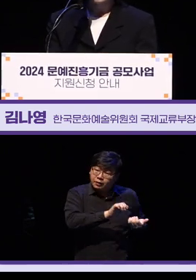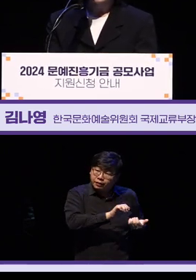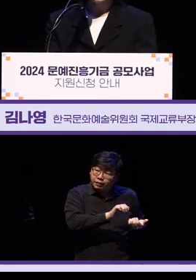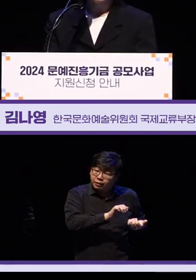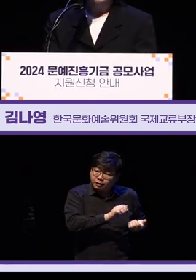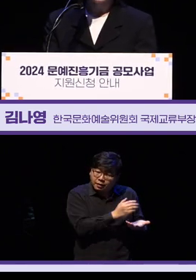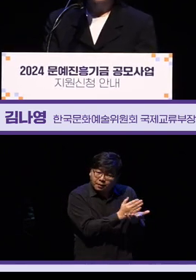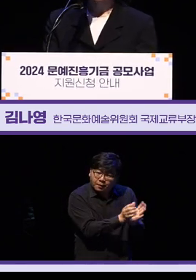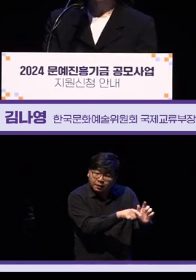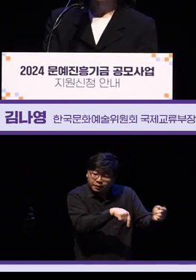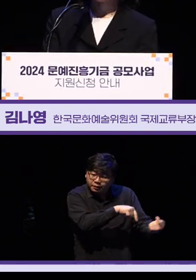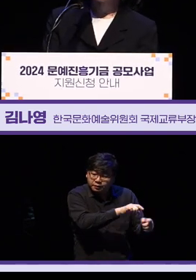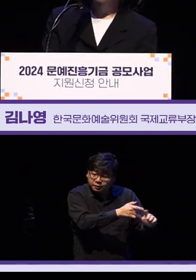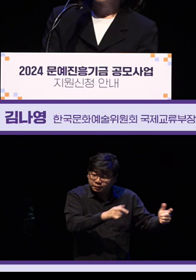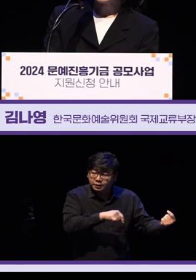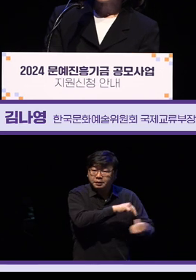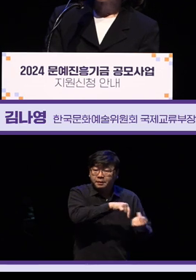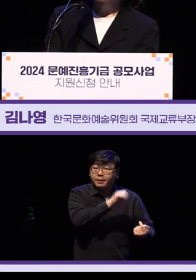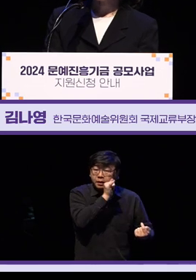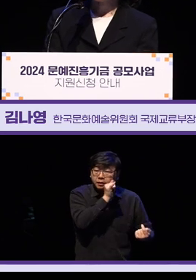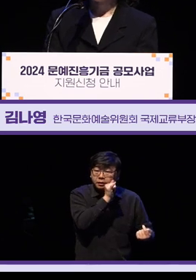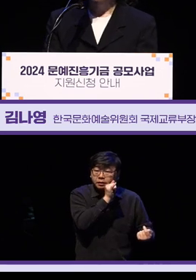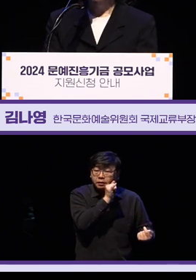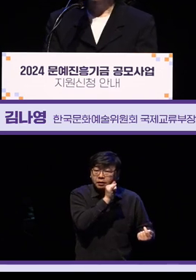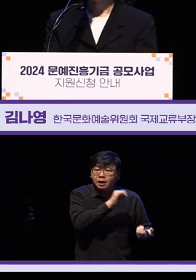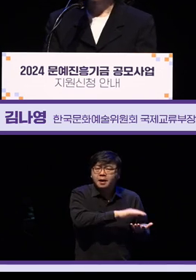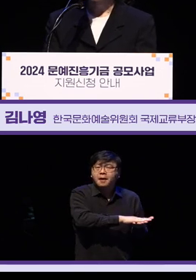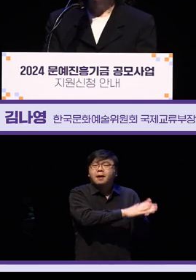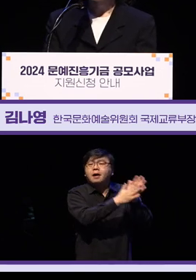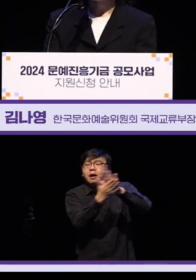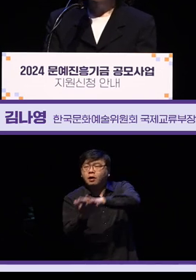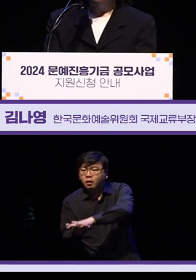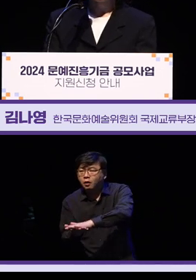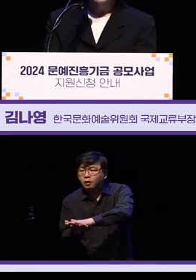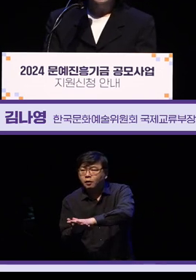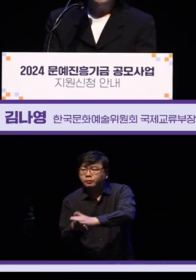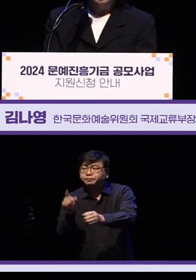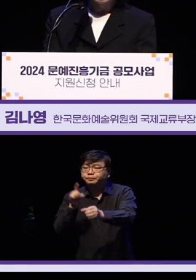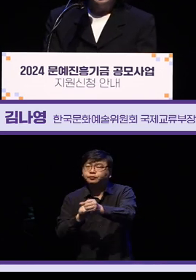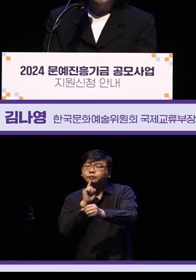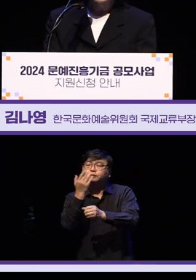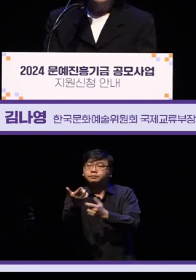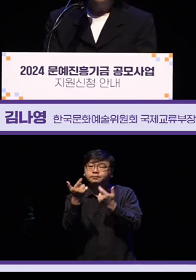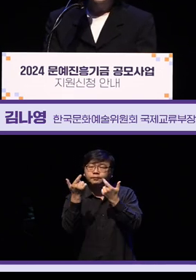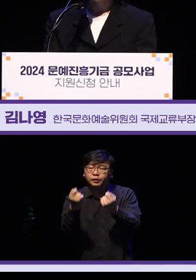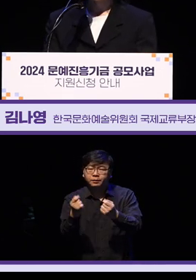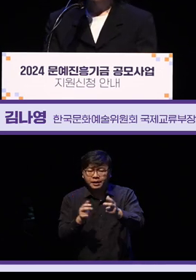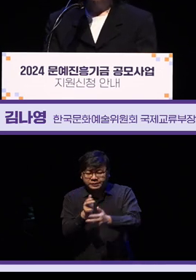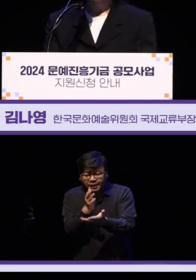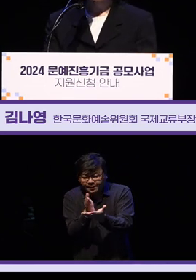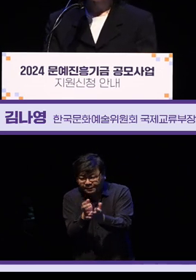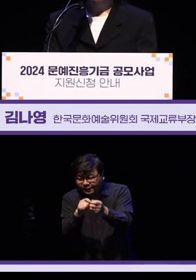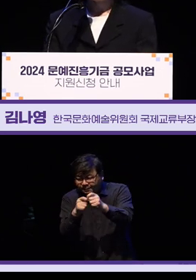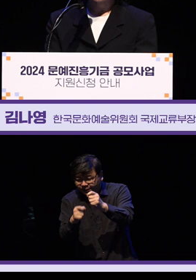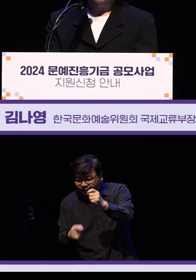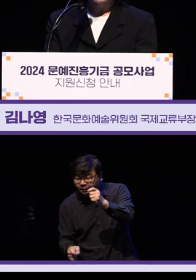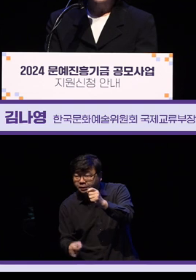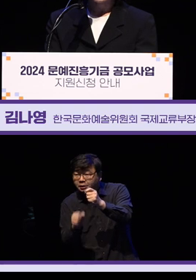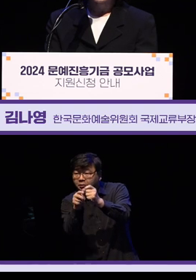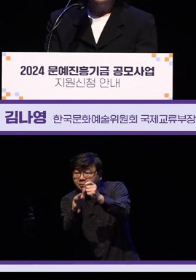세분화되서 운영을 해왔는데요 아까 개편 방향에서도 말씀을 드렸다시피 사업이 세분화됨에 따라서